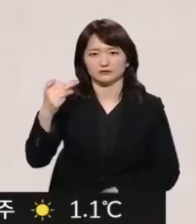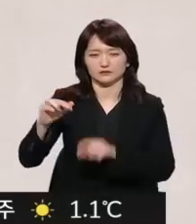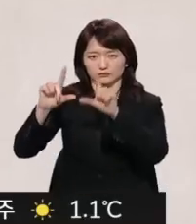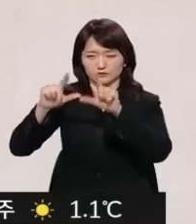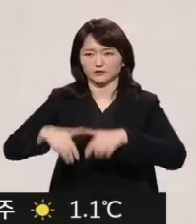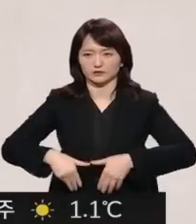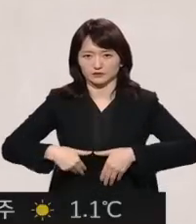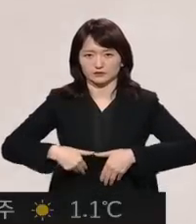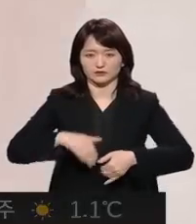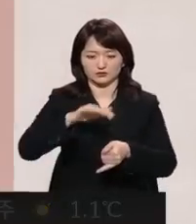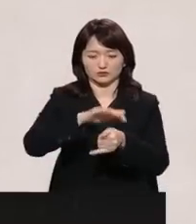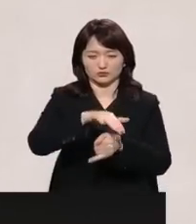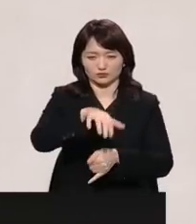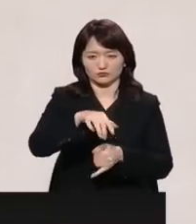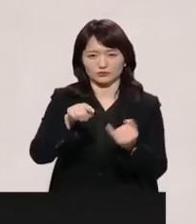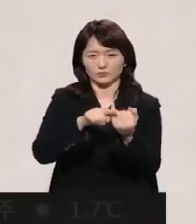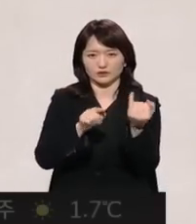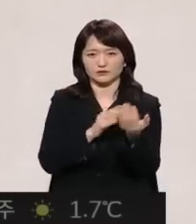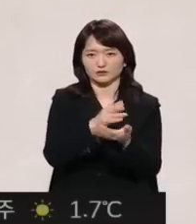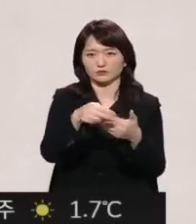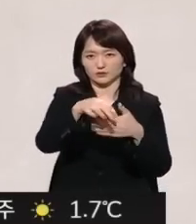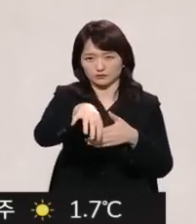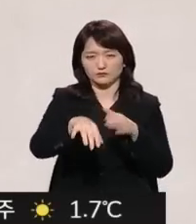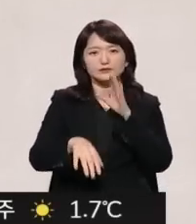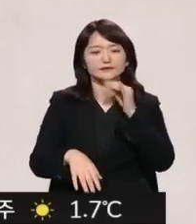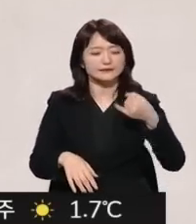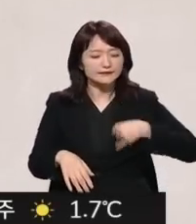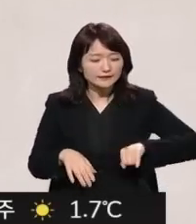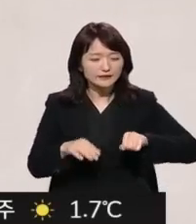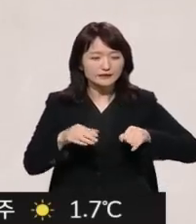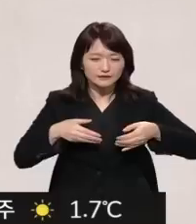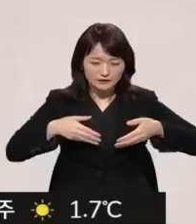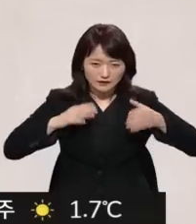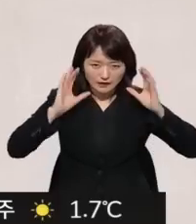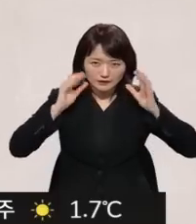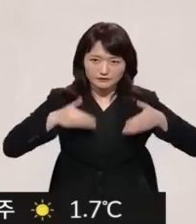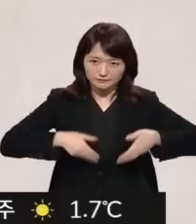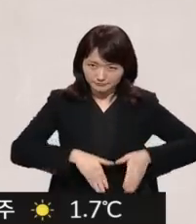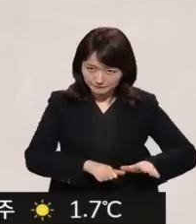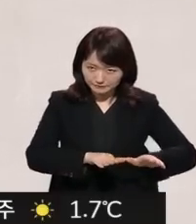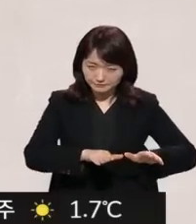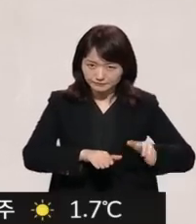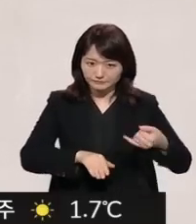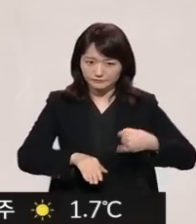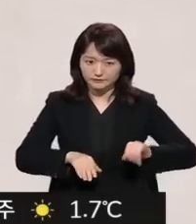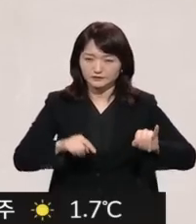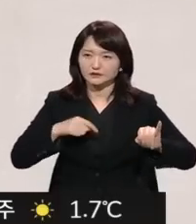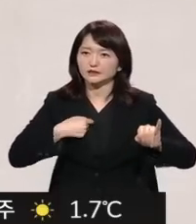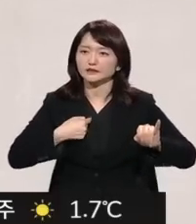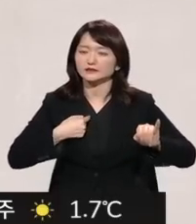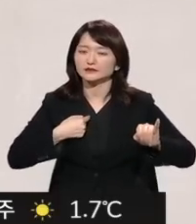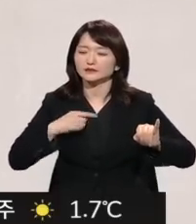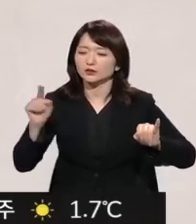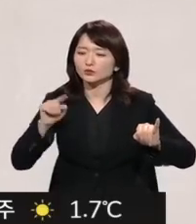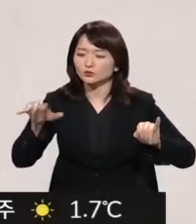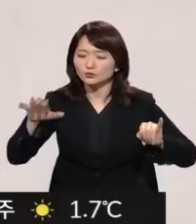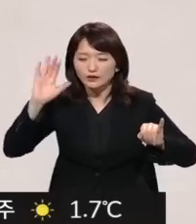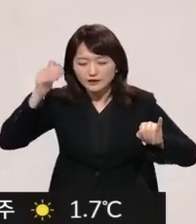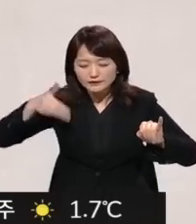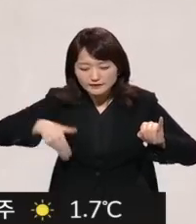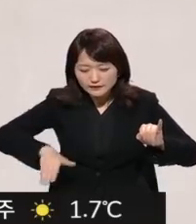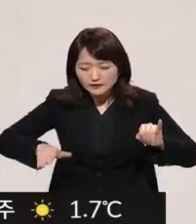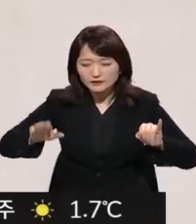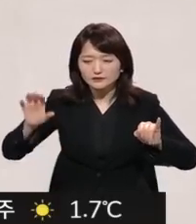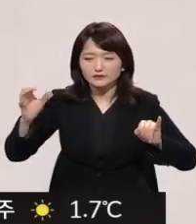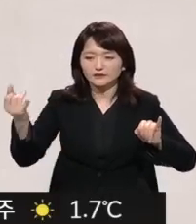봄쯤에 구미에 산부인과에서 친딸이 출산을 하긴 했습니다 친딸이 낳은 아이와 자신이 어딘가에서 나왔을이